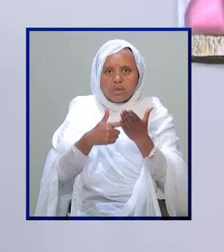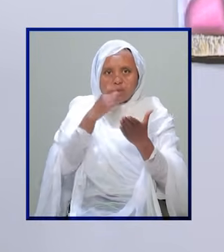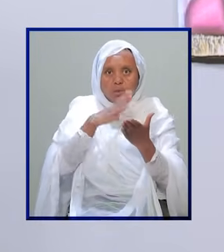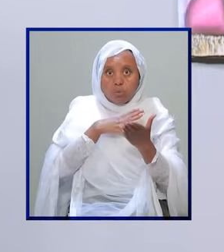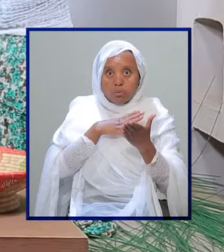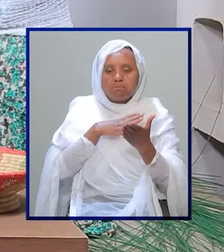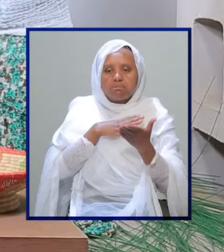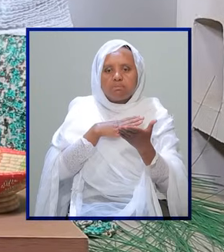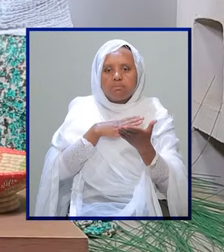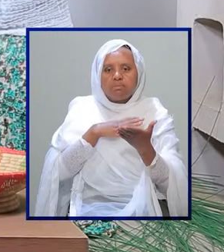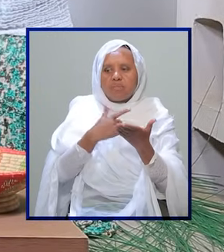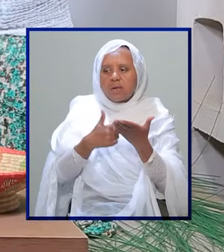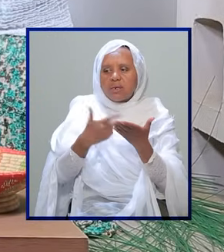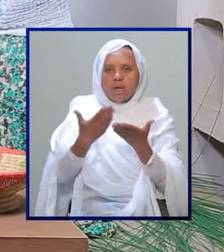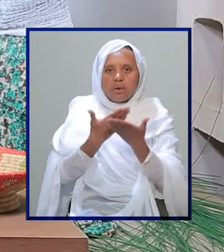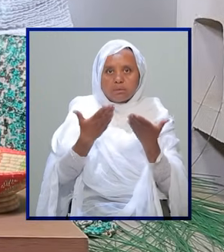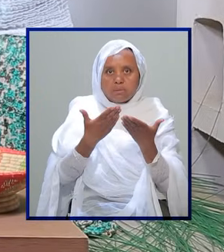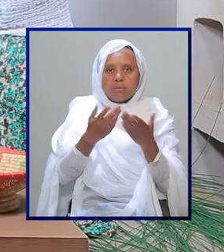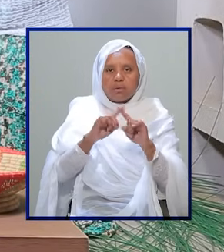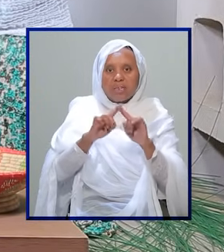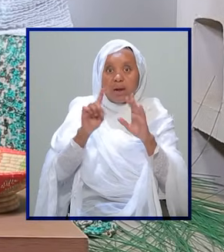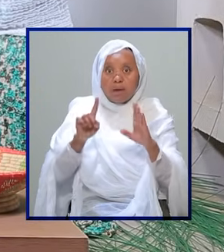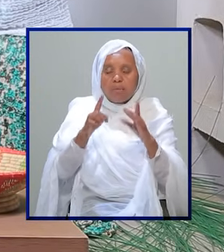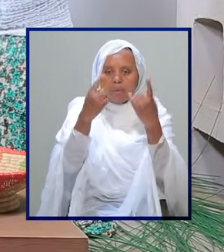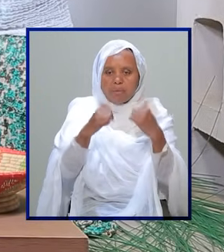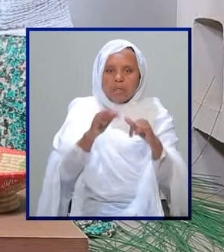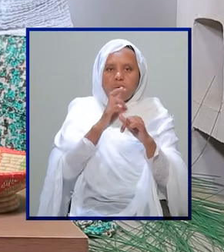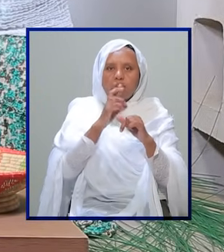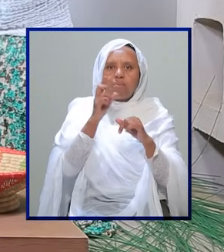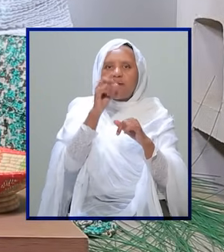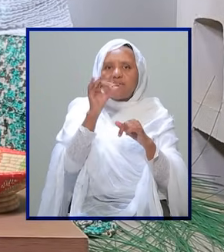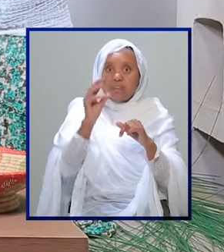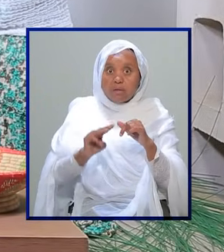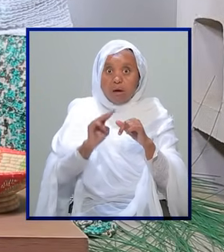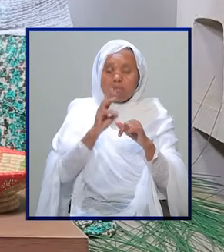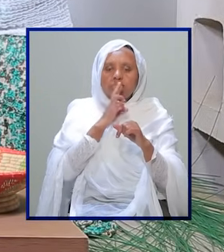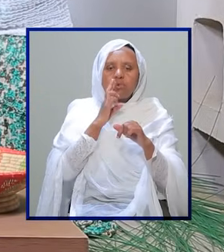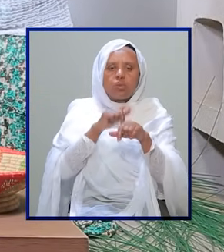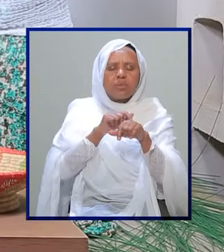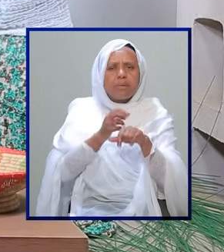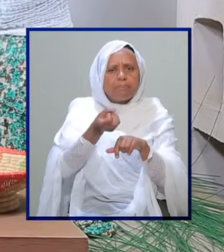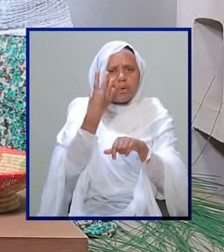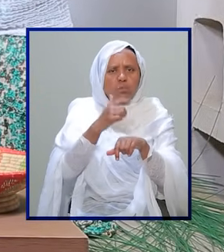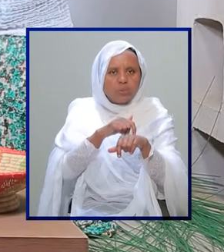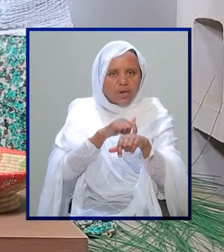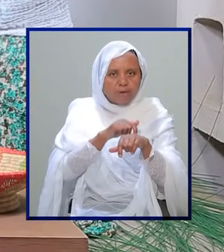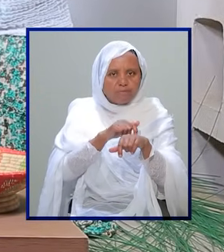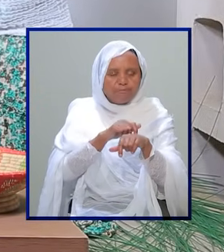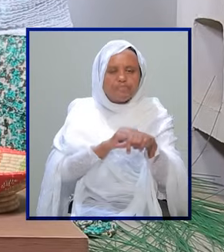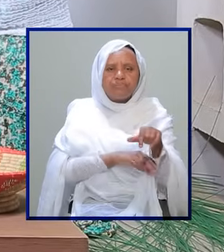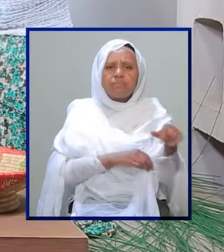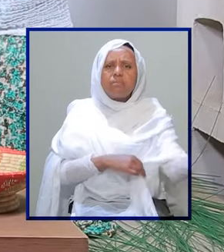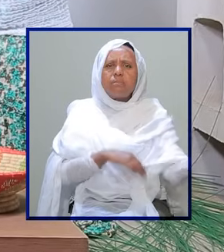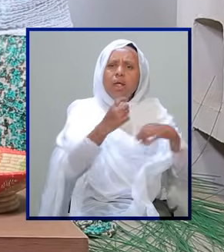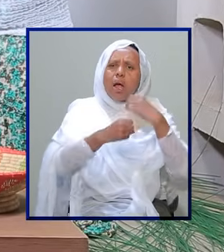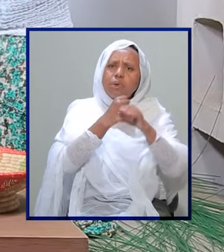ሲኖሩ እንደዚህ አይነት ነገሮች በተለይም በሚመጣው በፍልሰት አጾም ጊዜ ብዙ ጊዜ